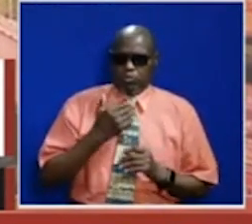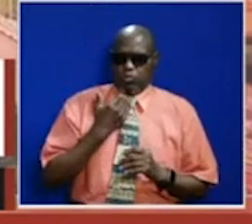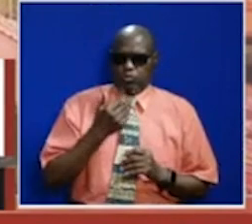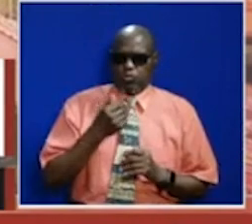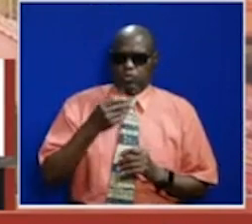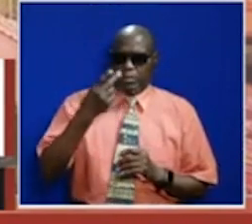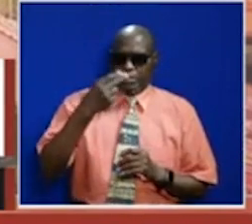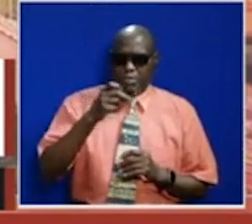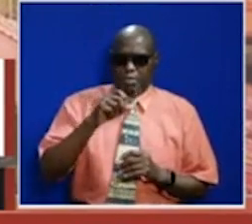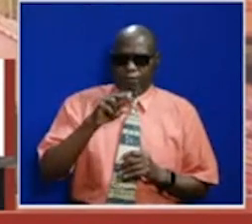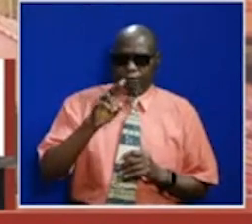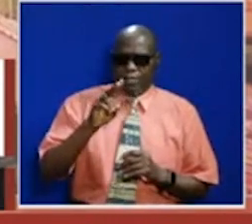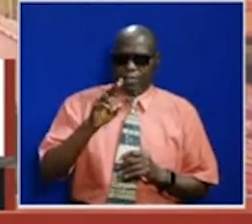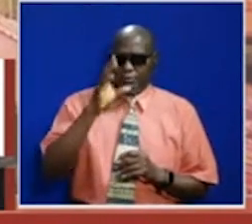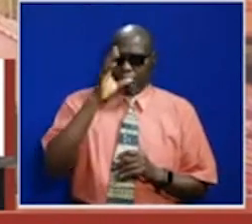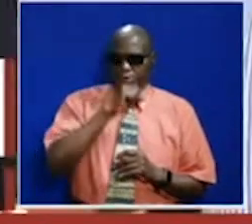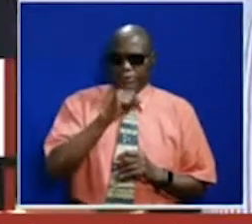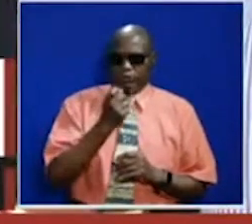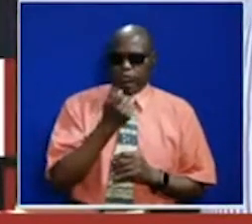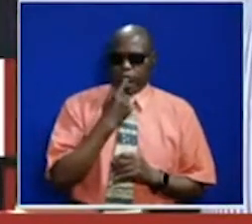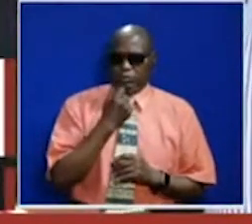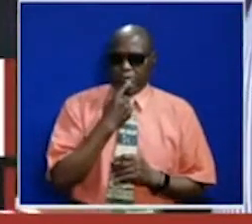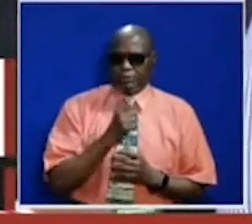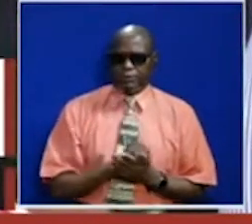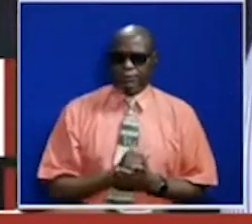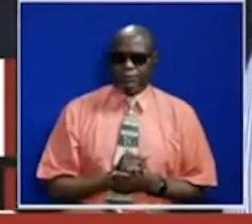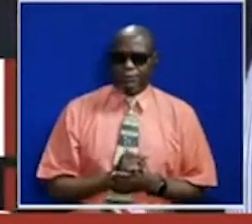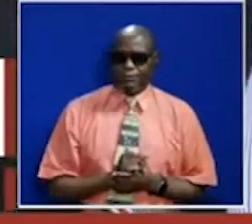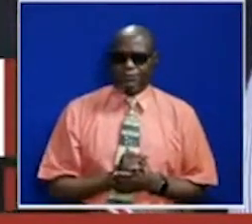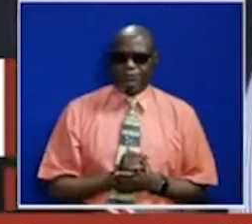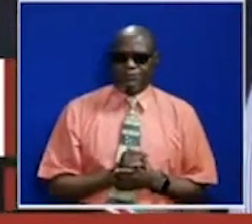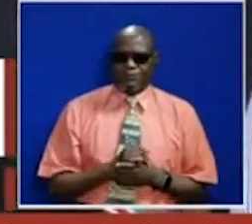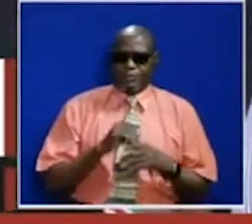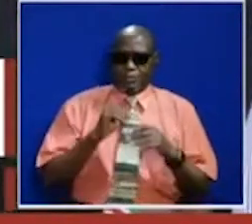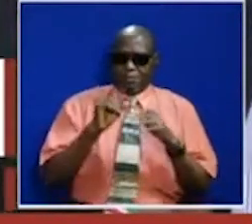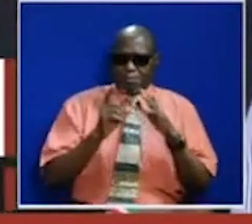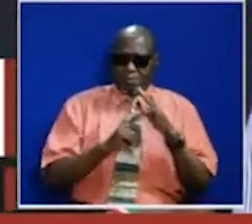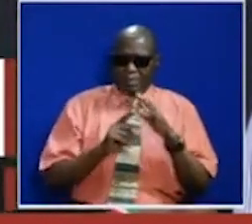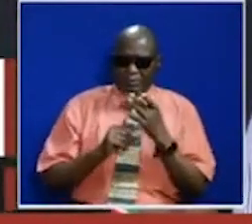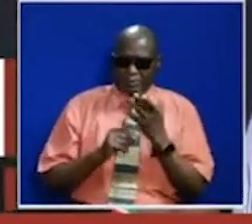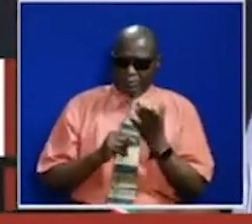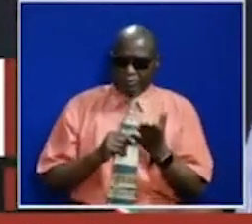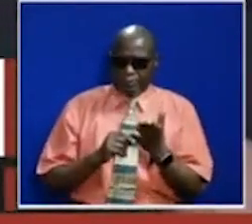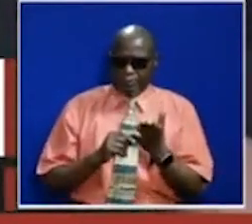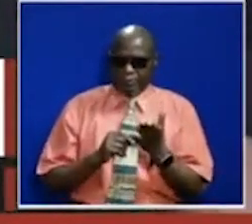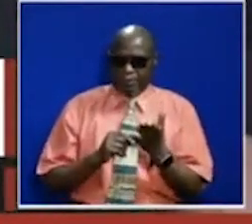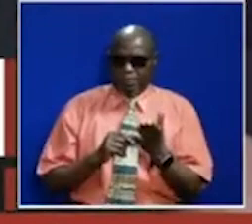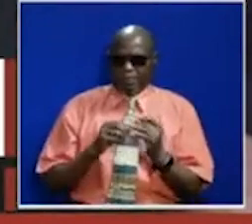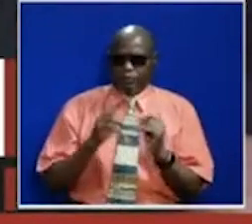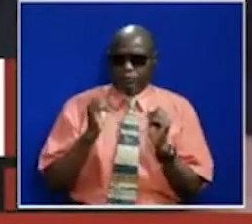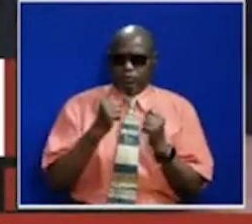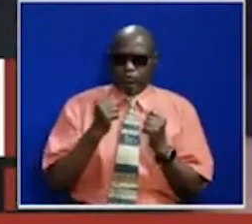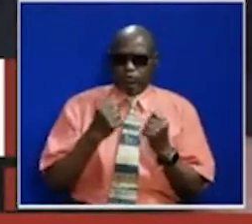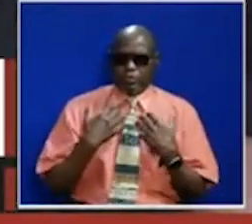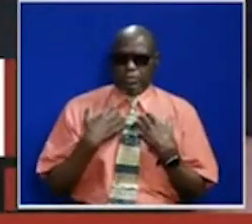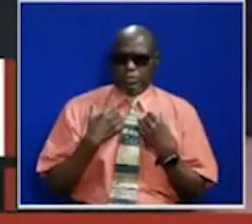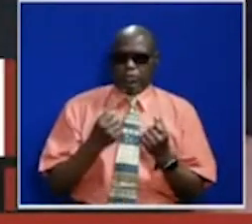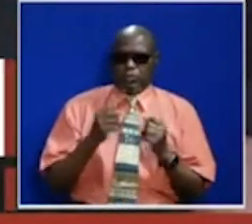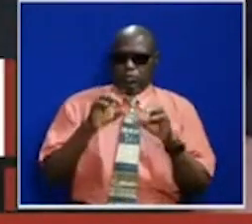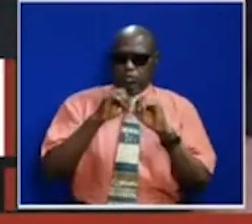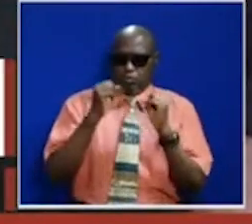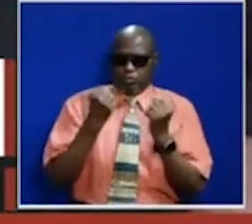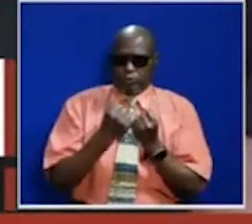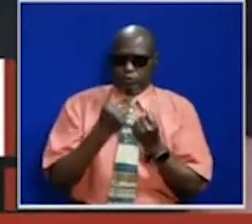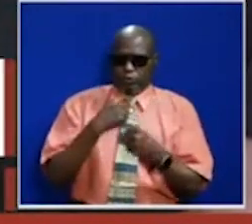ukimwi kukosa matibabu. To the ministry and to the social health authority to